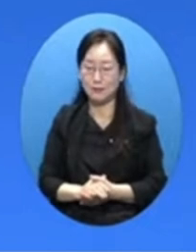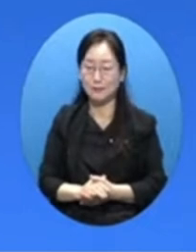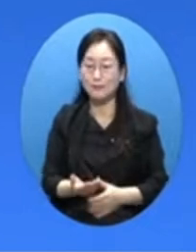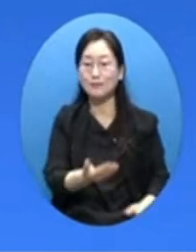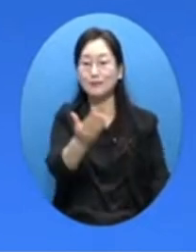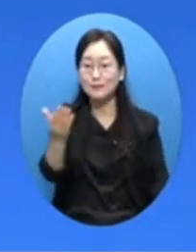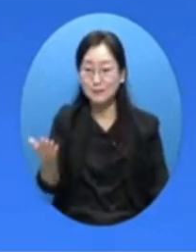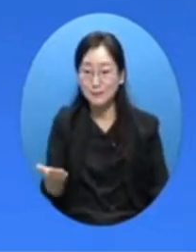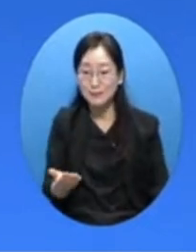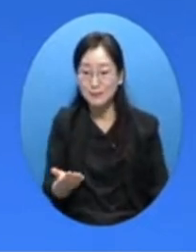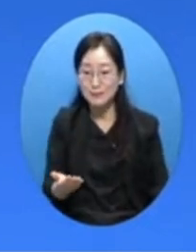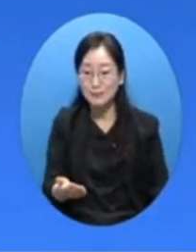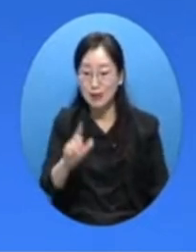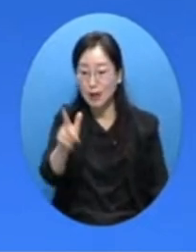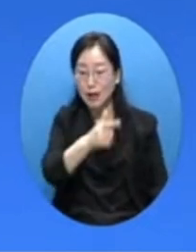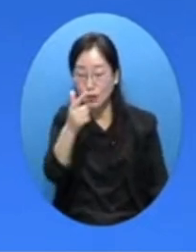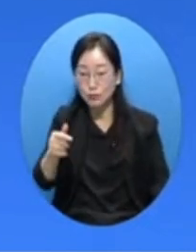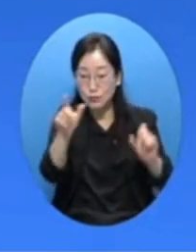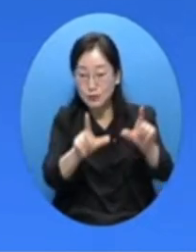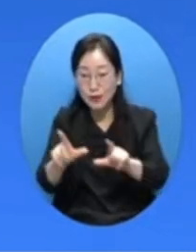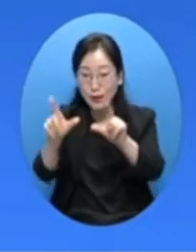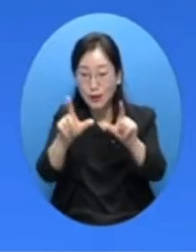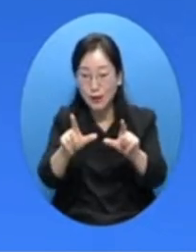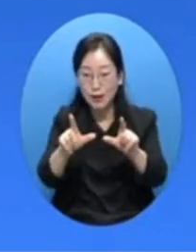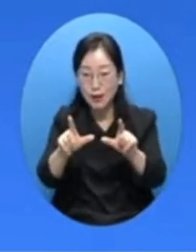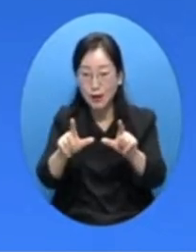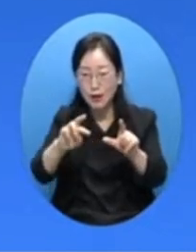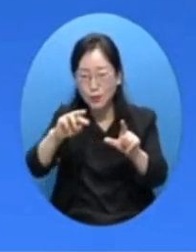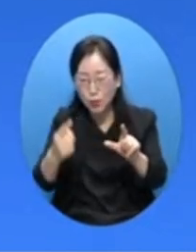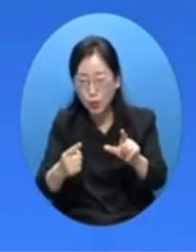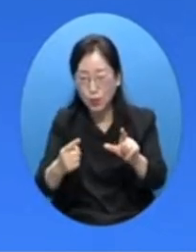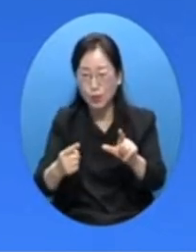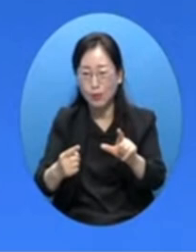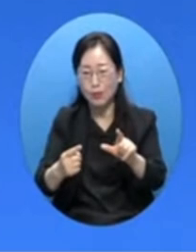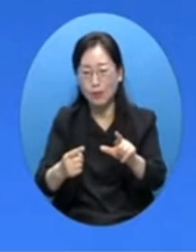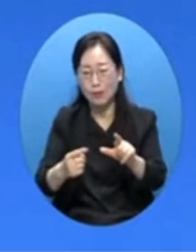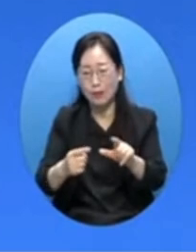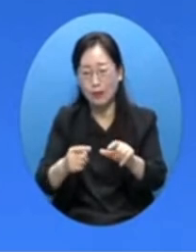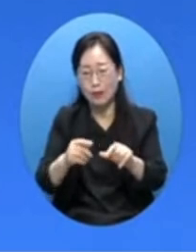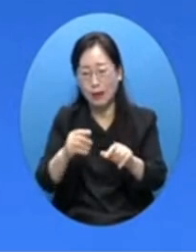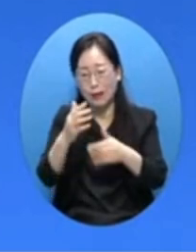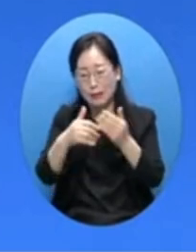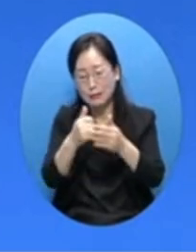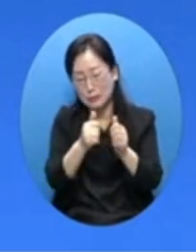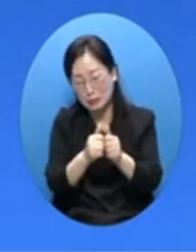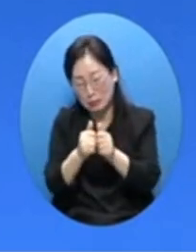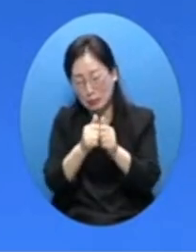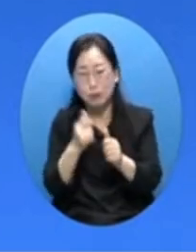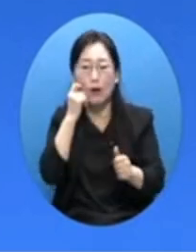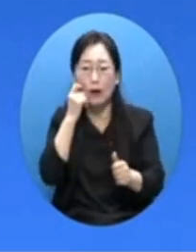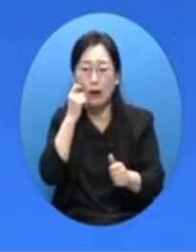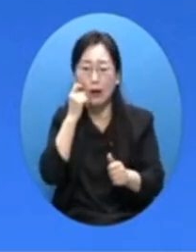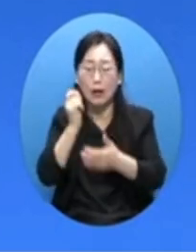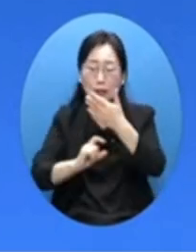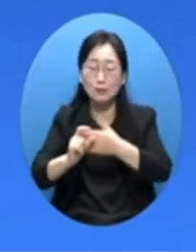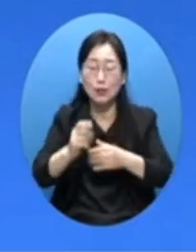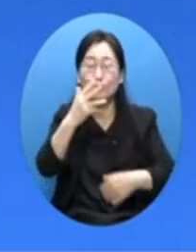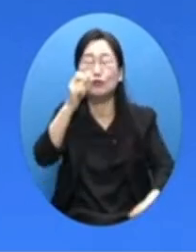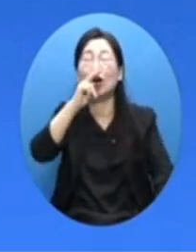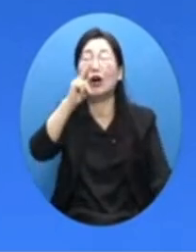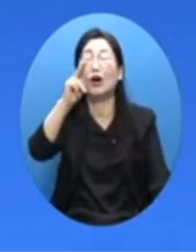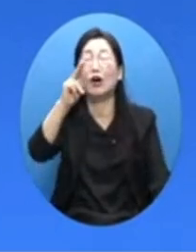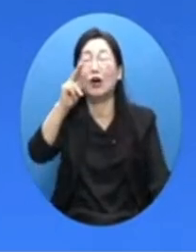우리는 하루를 살아도 하나님과 동행을 제대하지 못하, 제대로 하지 못하고 아침이라서 주여 하고 일어났다가 저녁